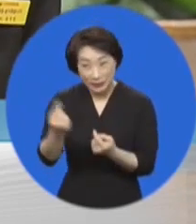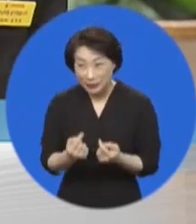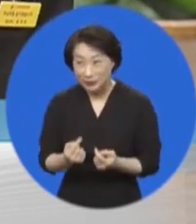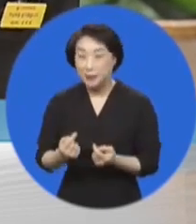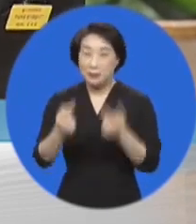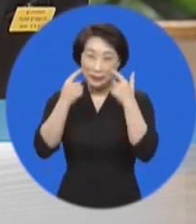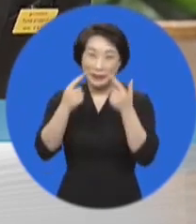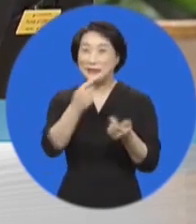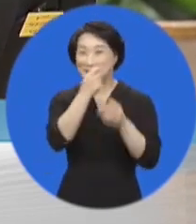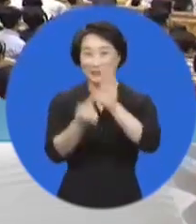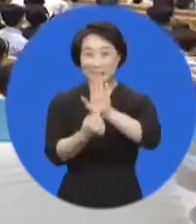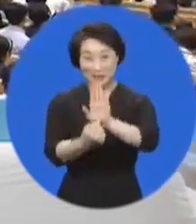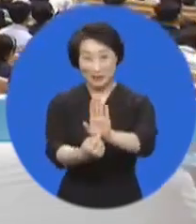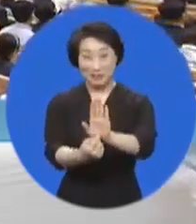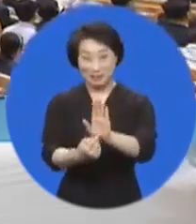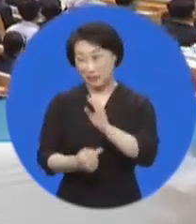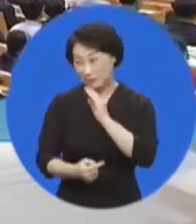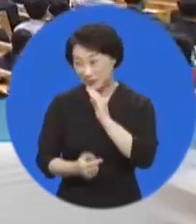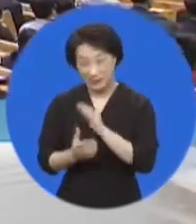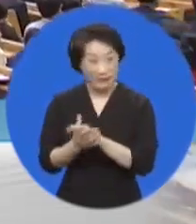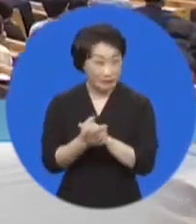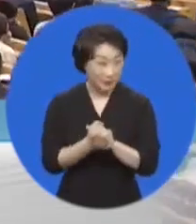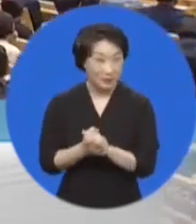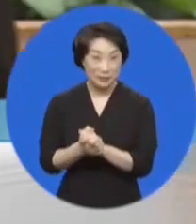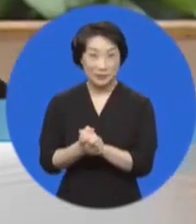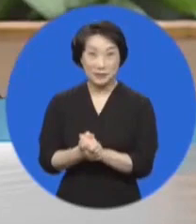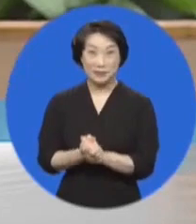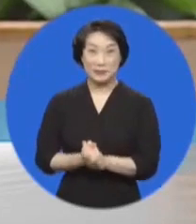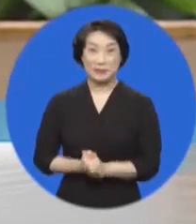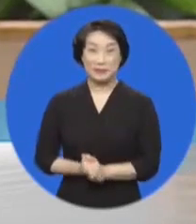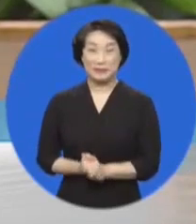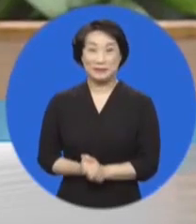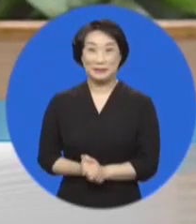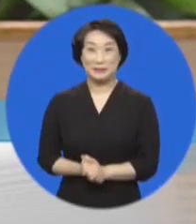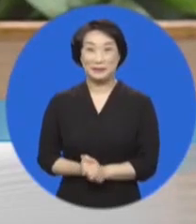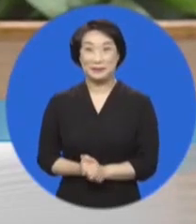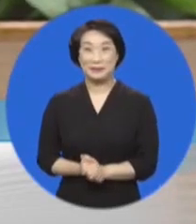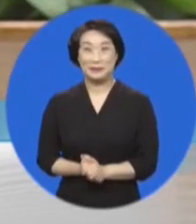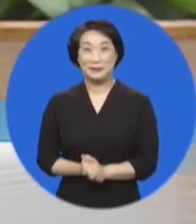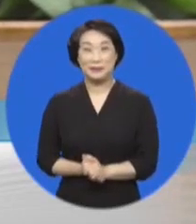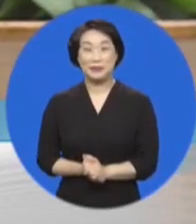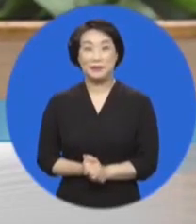오셨음을 확증합니다. 네.